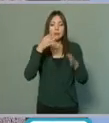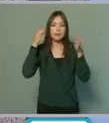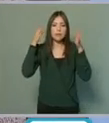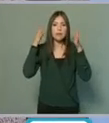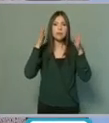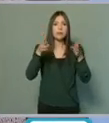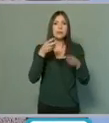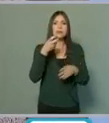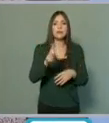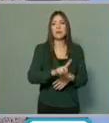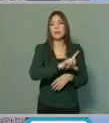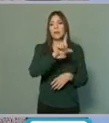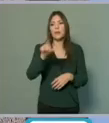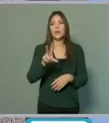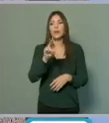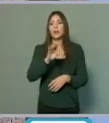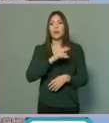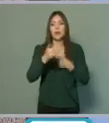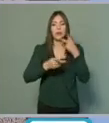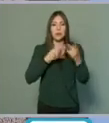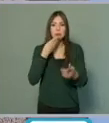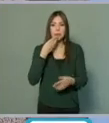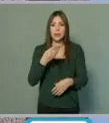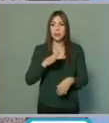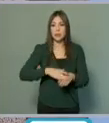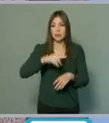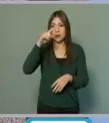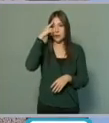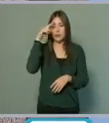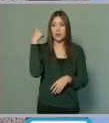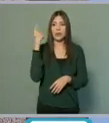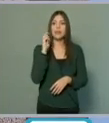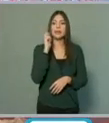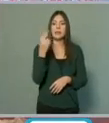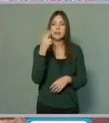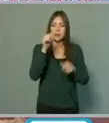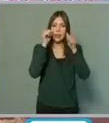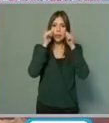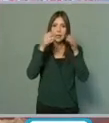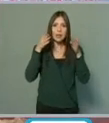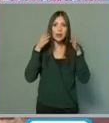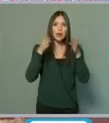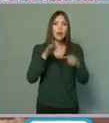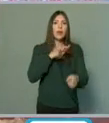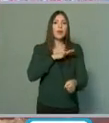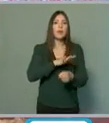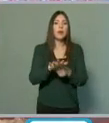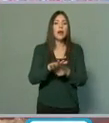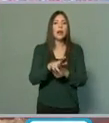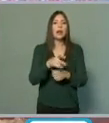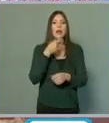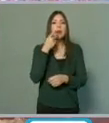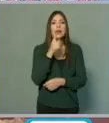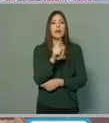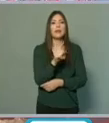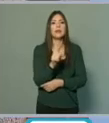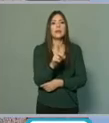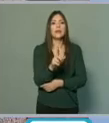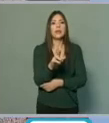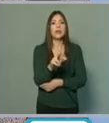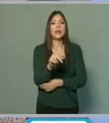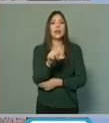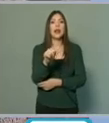está en eso y ya lo demás no sale. Claro. Entonces, lo más fácil sería concentrarse en la vocal y decir здравствуй.